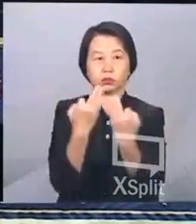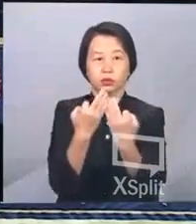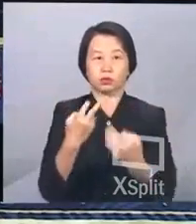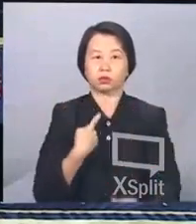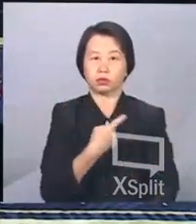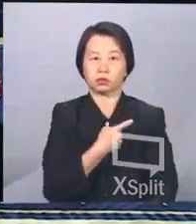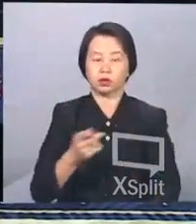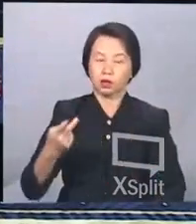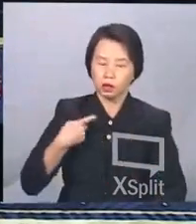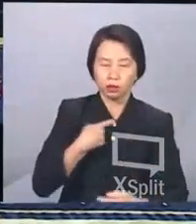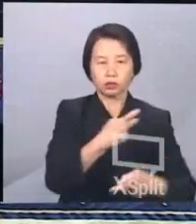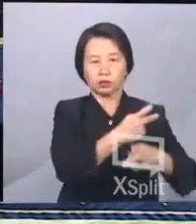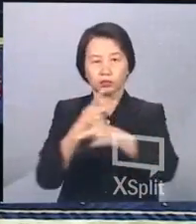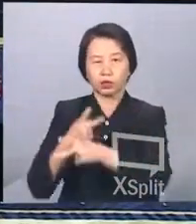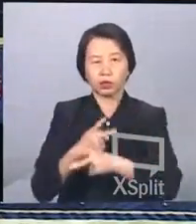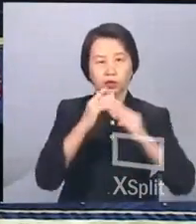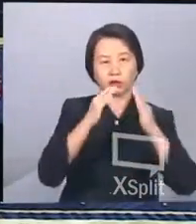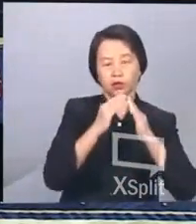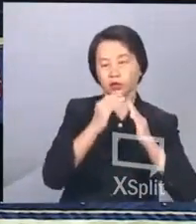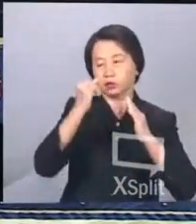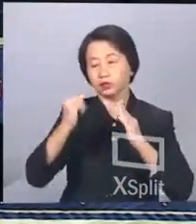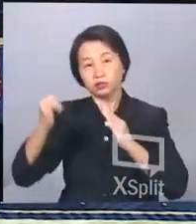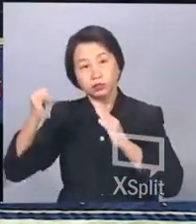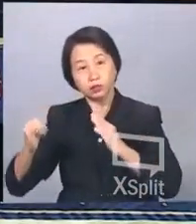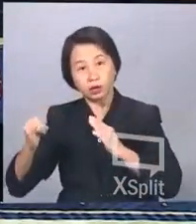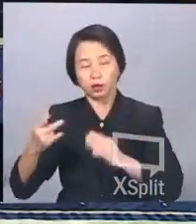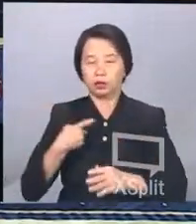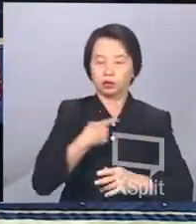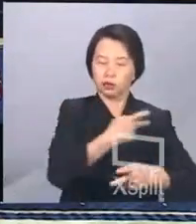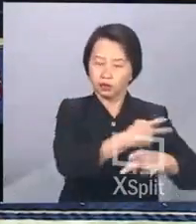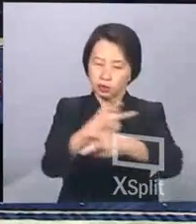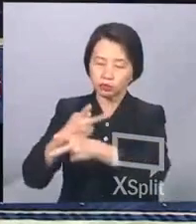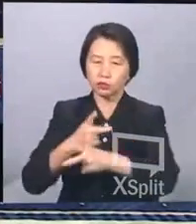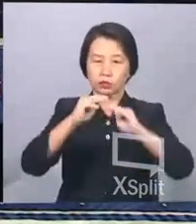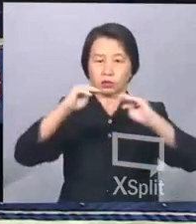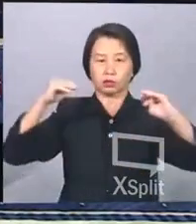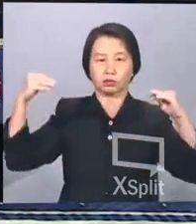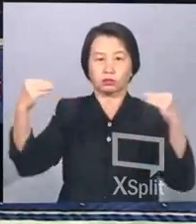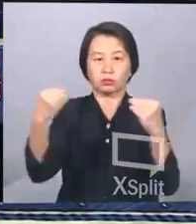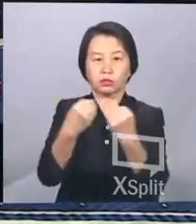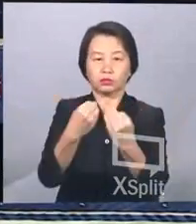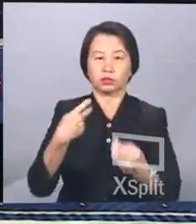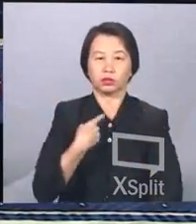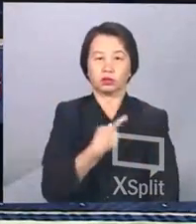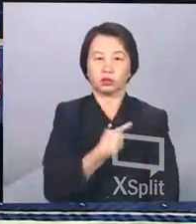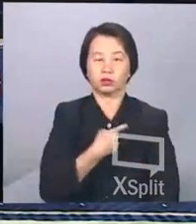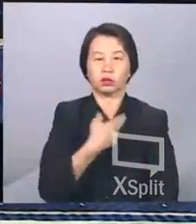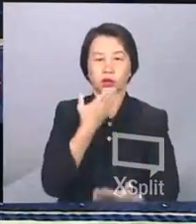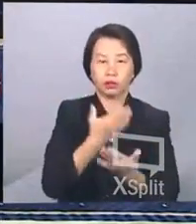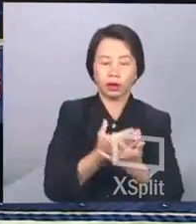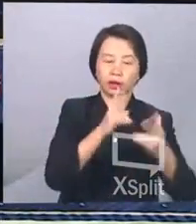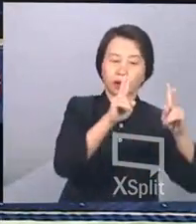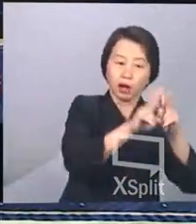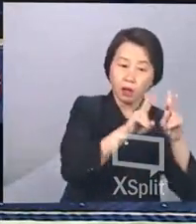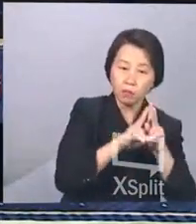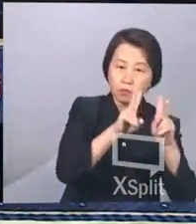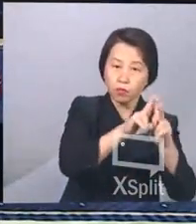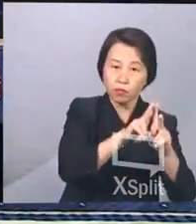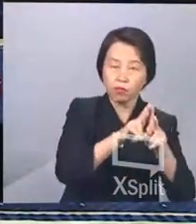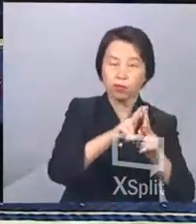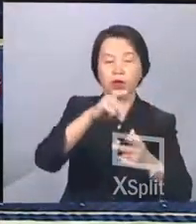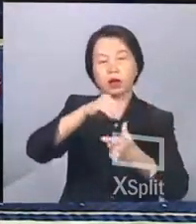kita jaga Jiran kita kita jaga masyarakat kita baik kita di kampung